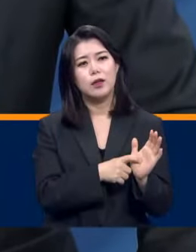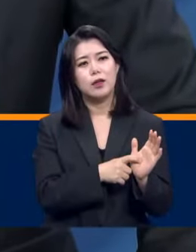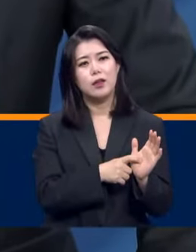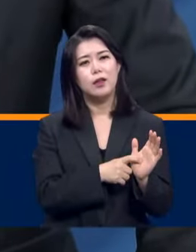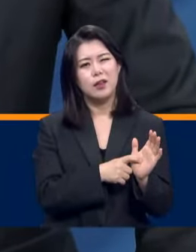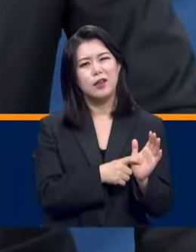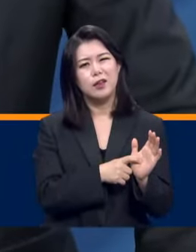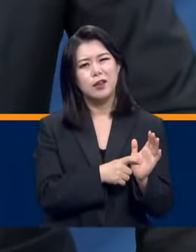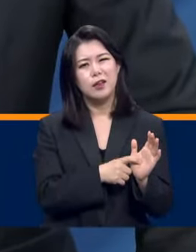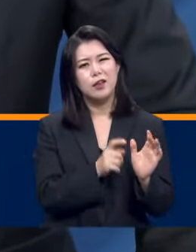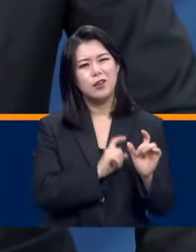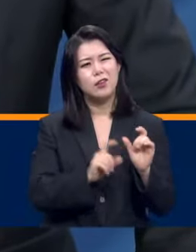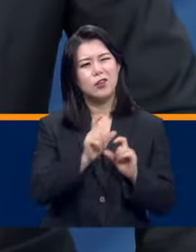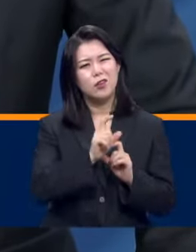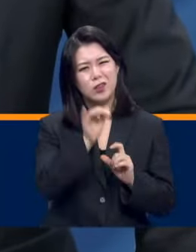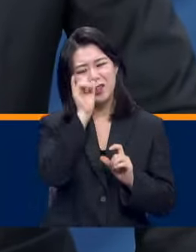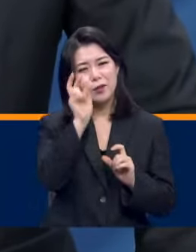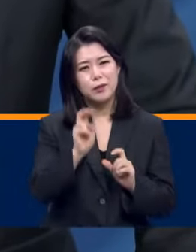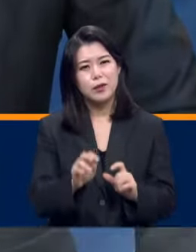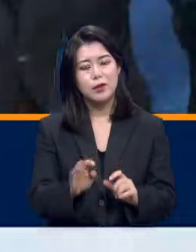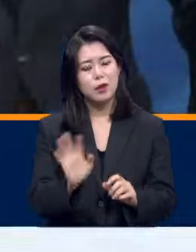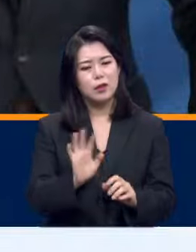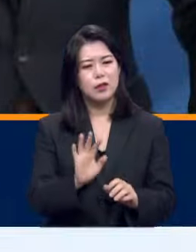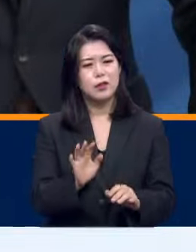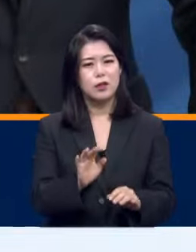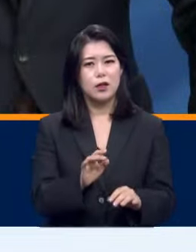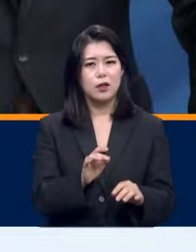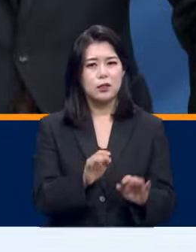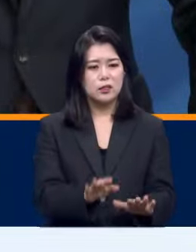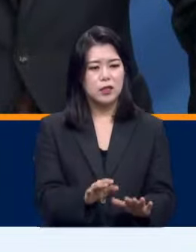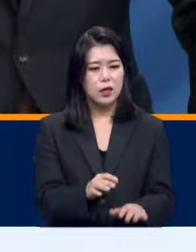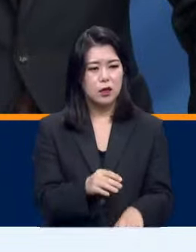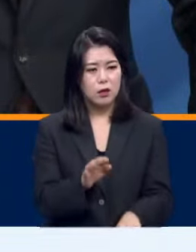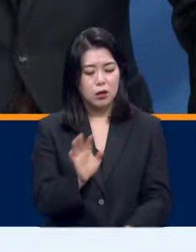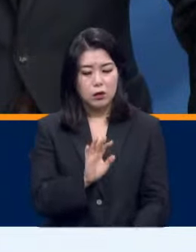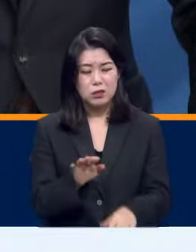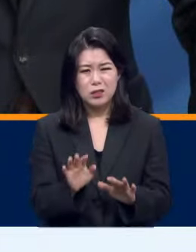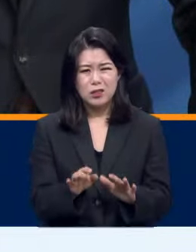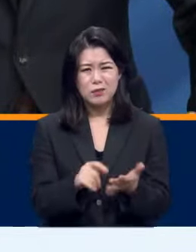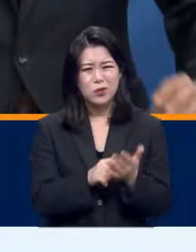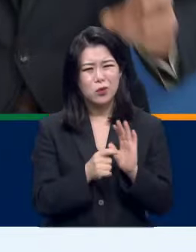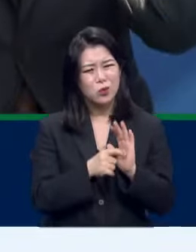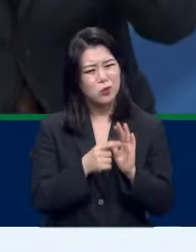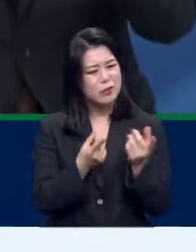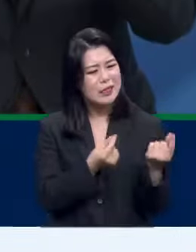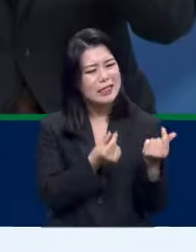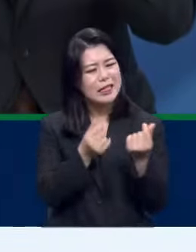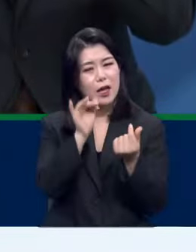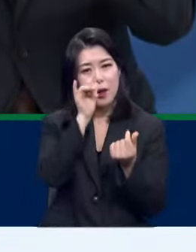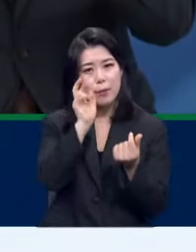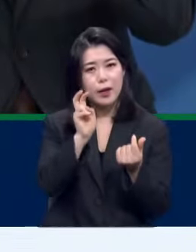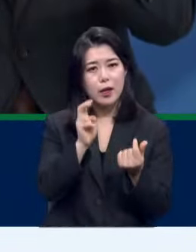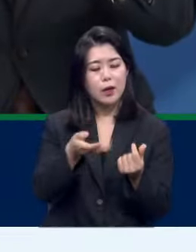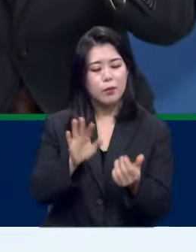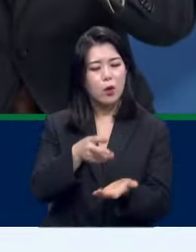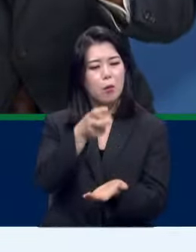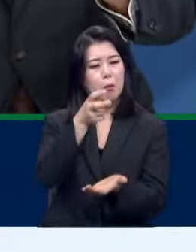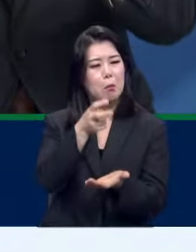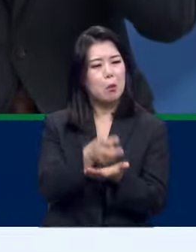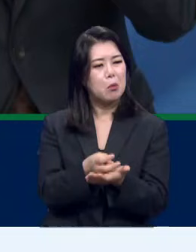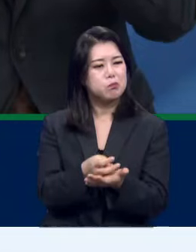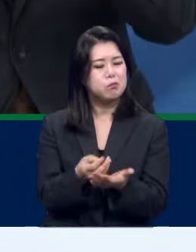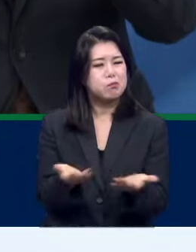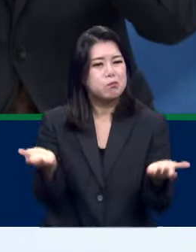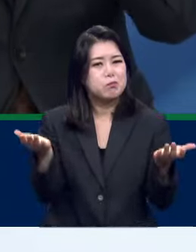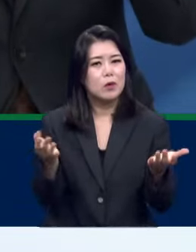나왔을 거예요 예 근데 제가 봤었을 때 지금 어설픈 추가 폭로를 했는데 지금이 정도 강도이거나 지금 어떠한 법적 근거가 없거나 그리고